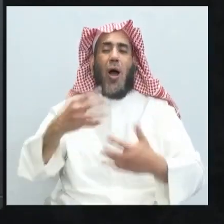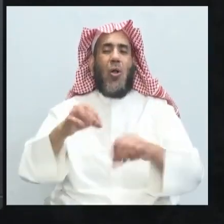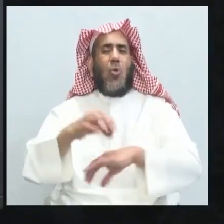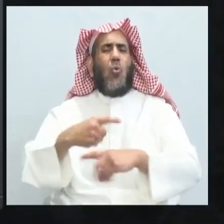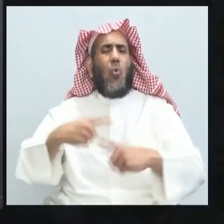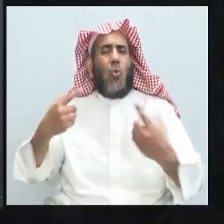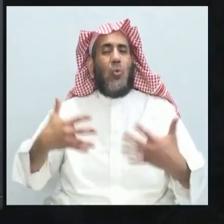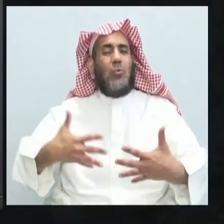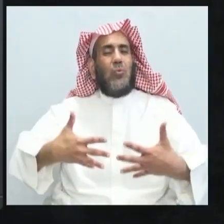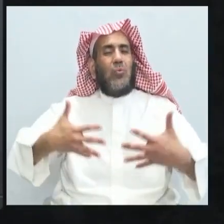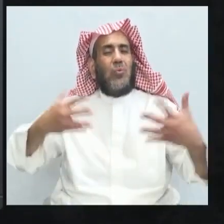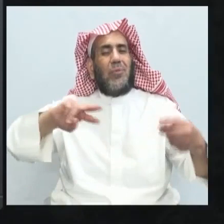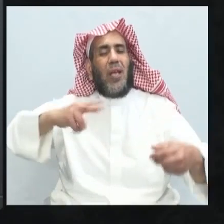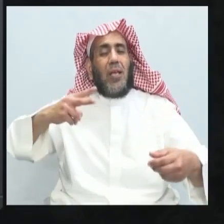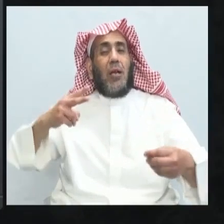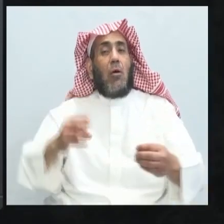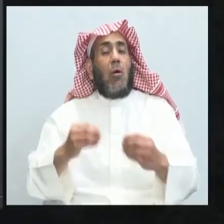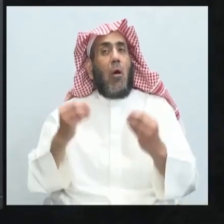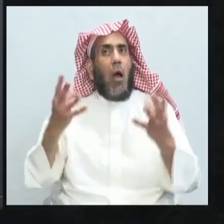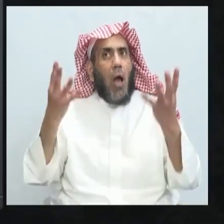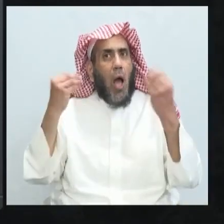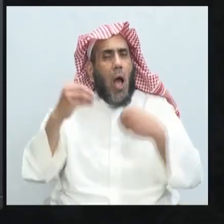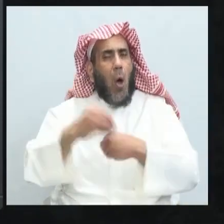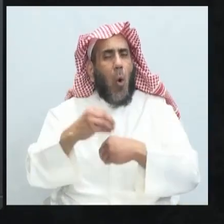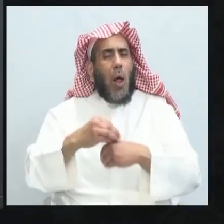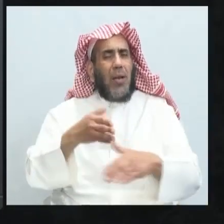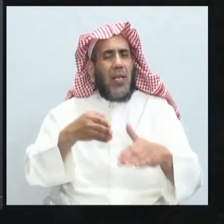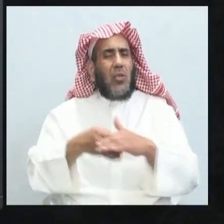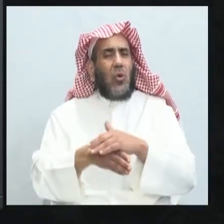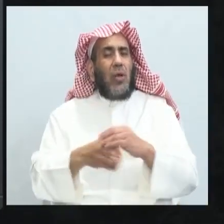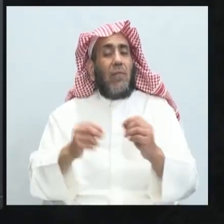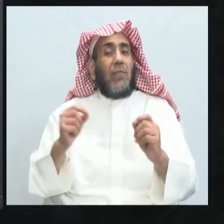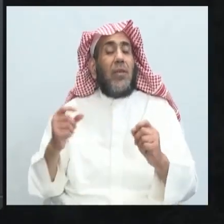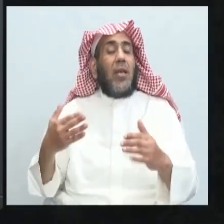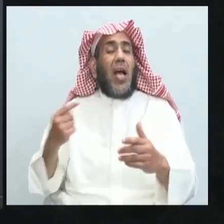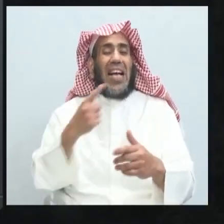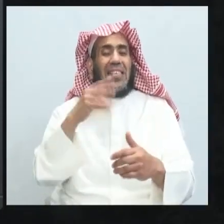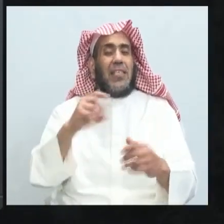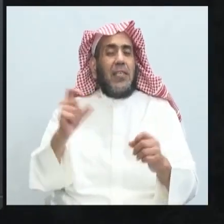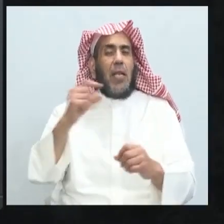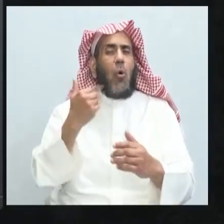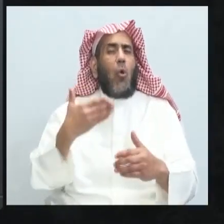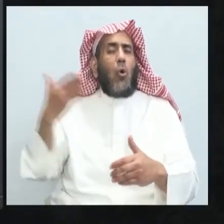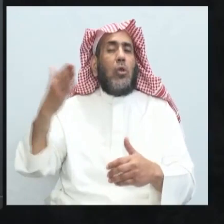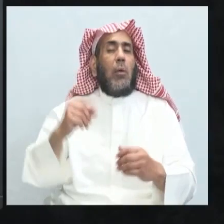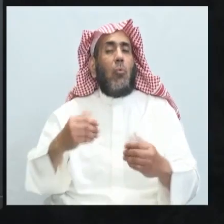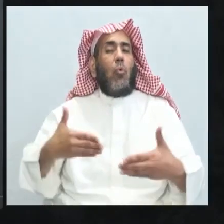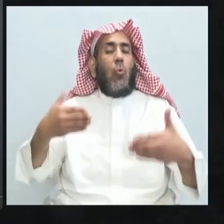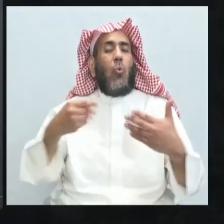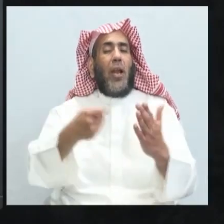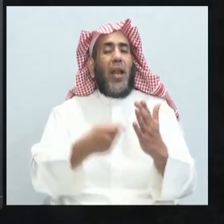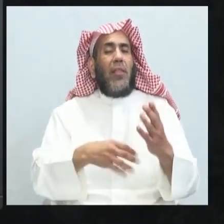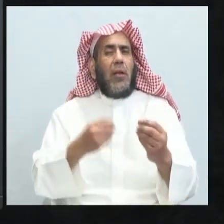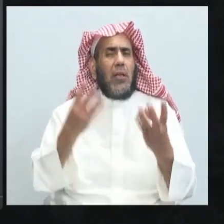بشكل كبير جدا طبعا نستذكر بدايه قبل ان ندخل في عصه الاسلام والحديث عن خطب التي بدانا بها والنثر ايضا